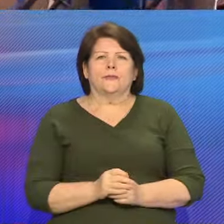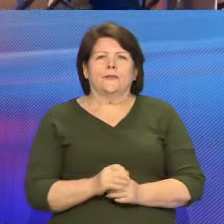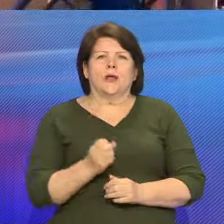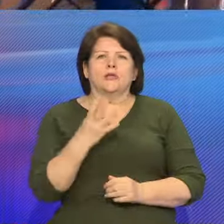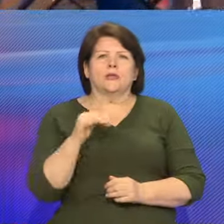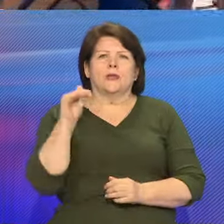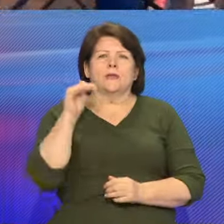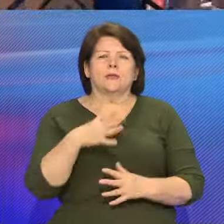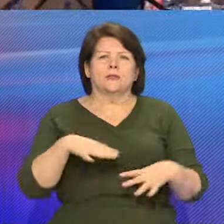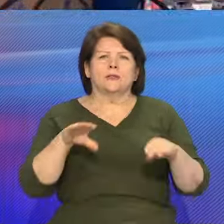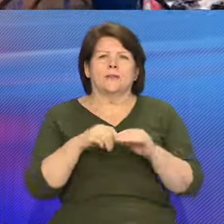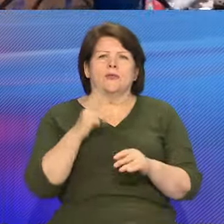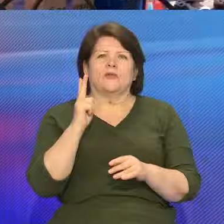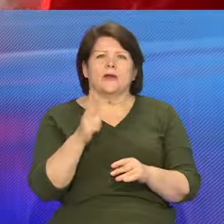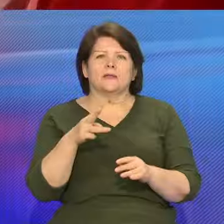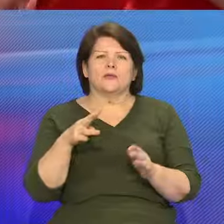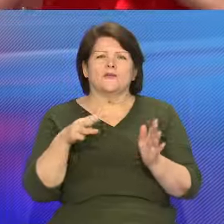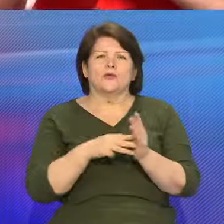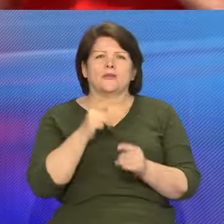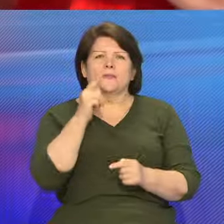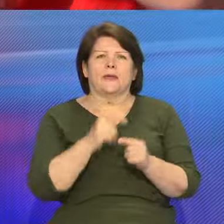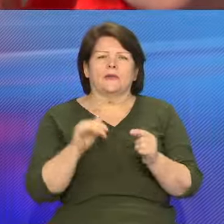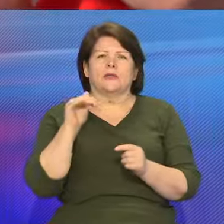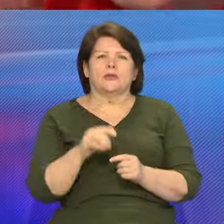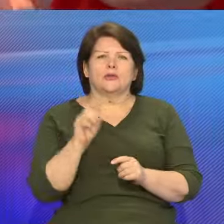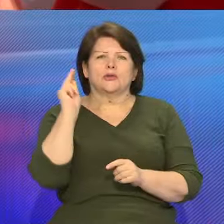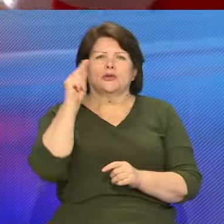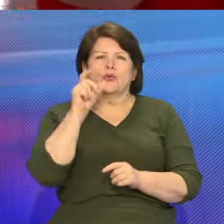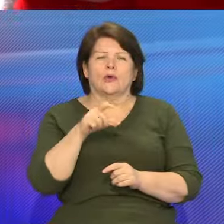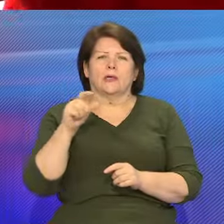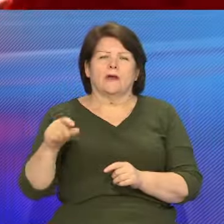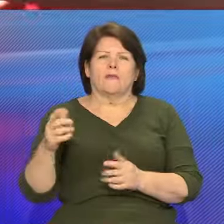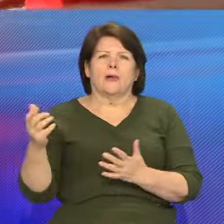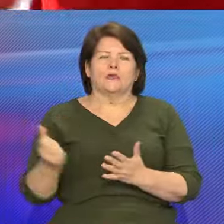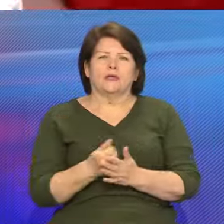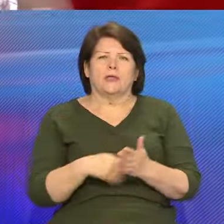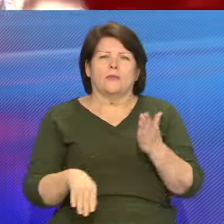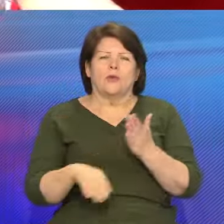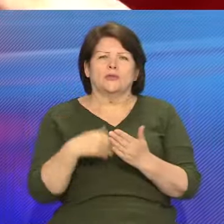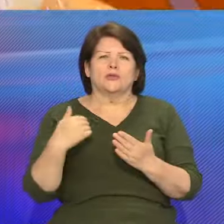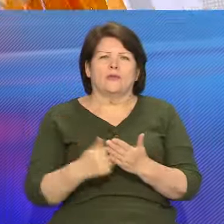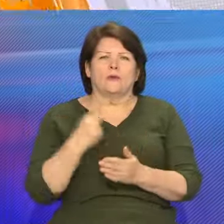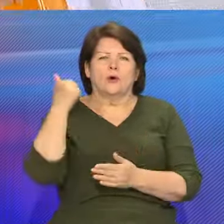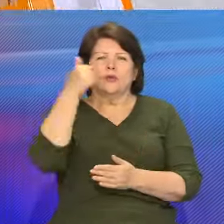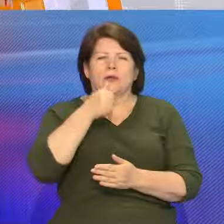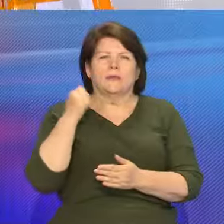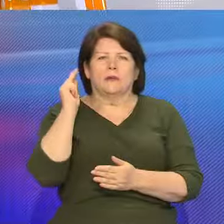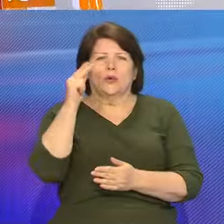14 тысяч сем'яў, 28,5 тысяч школьнікаў прынёмання атрымалі дапамогу да новага навучальнага года.